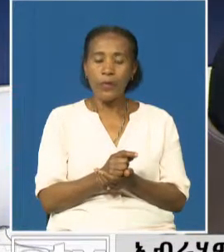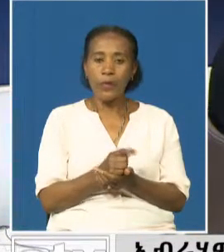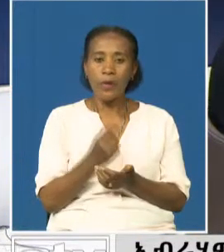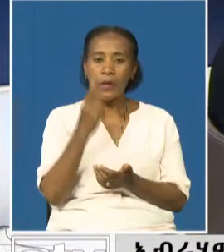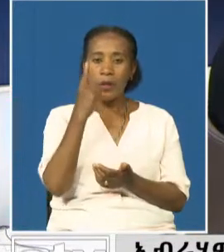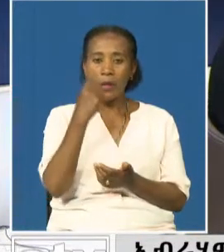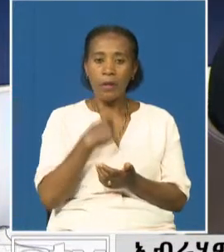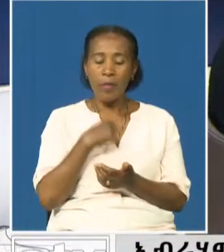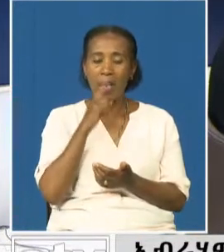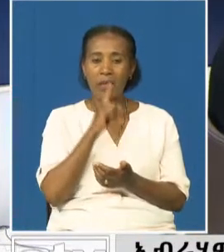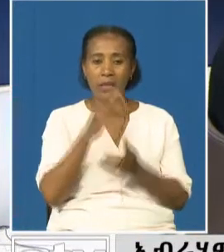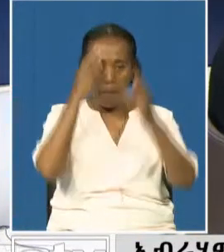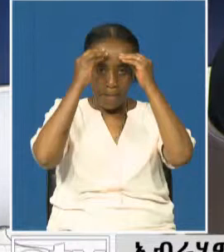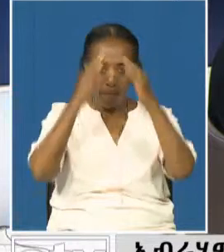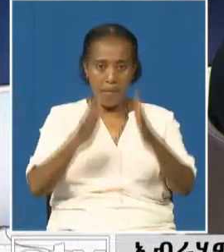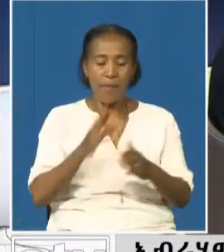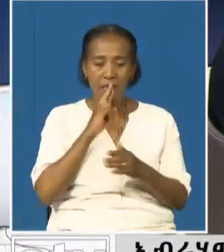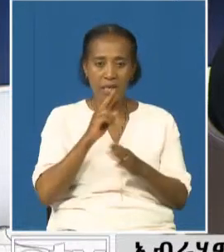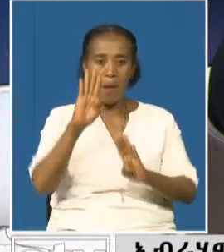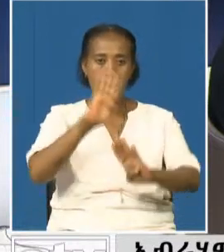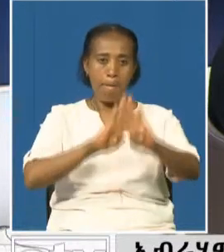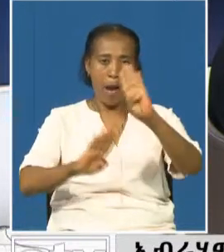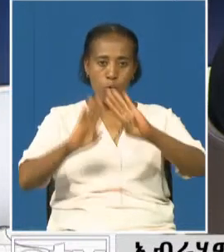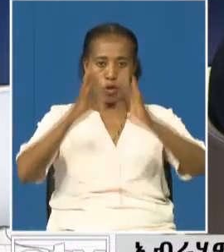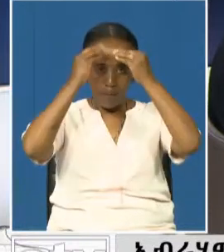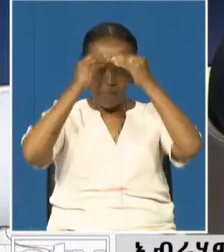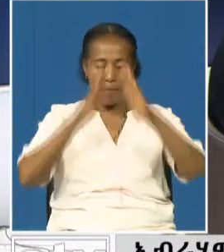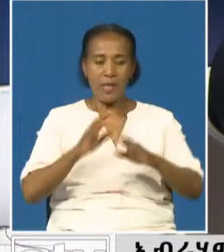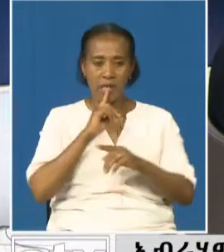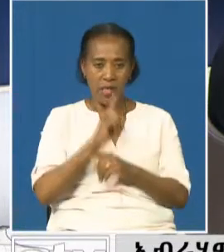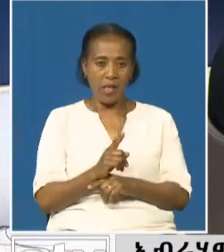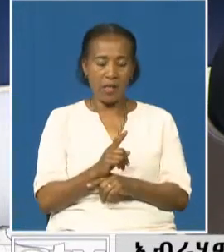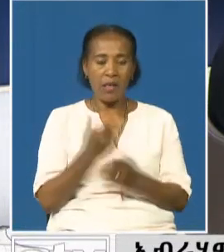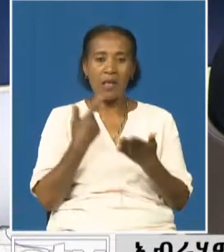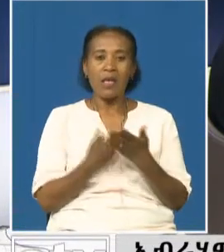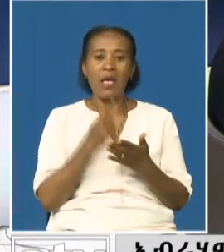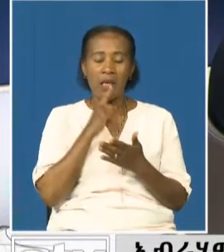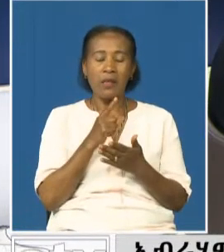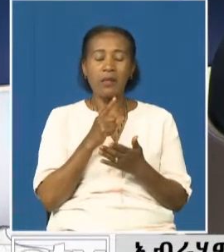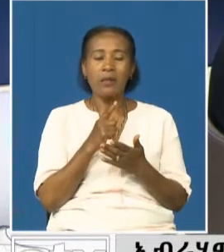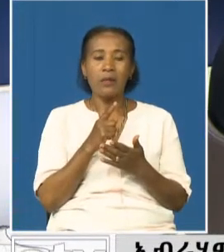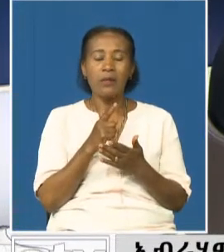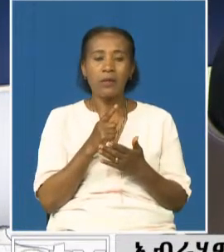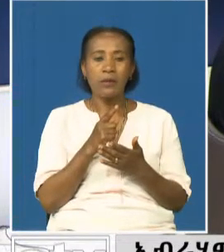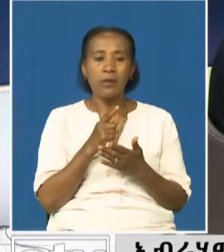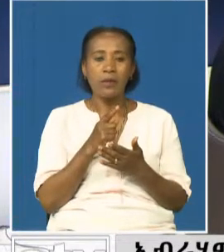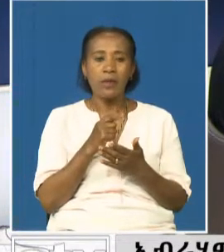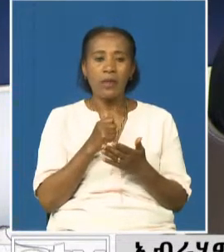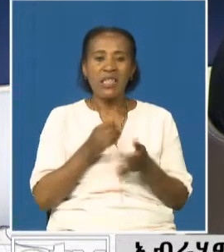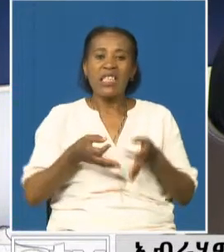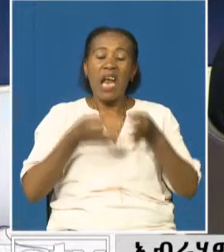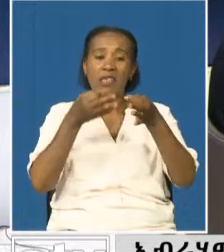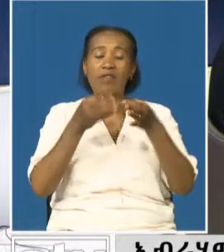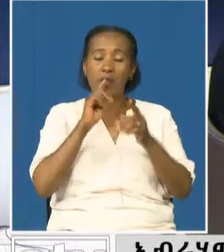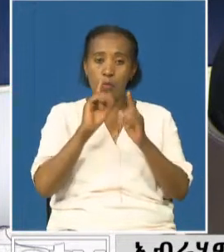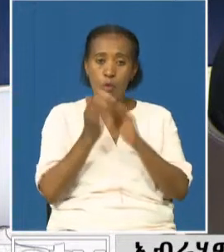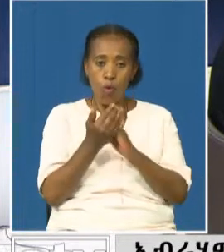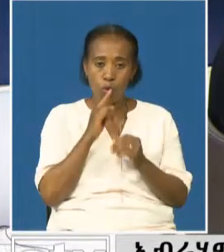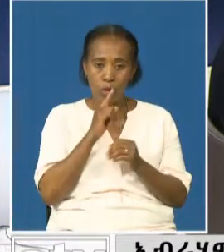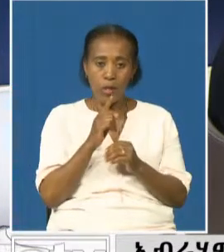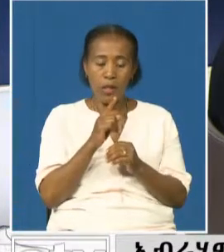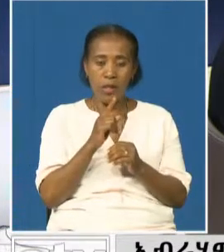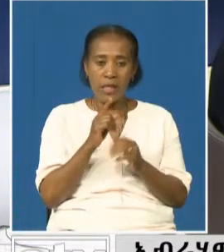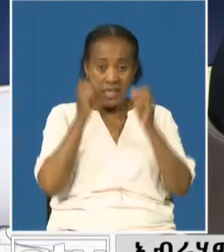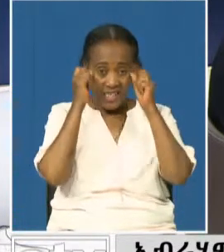እኔም አንድ መምህር ነኝ፣ የባዮሎጂ መምህር ነኝ። እና አንድ ኮንታሚኔትዱን በምን ያክል መንገድ ትራንስፈር እንደሚሆን ስለ የተወሰነ